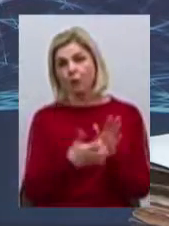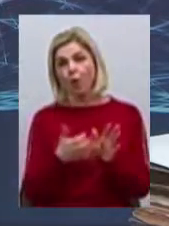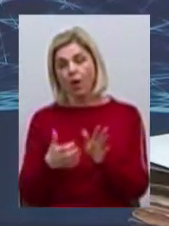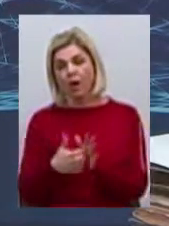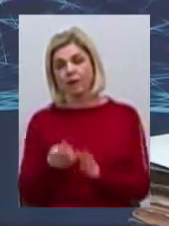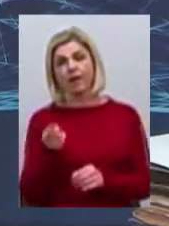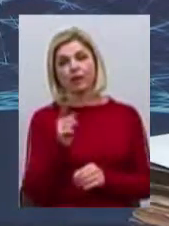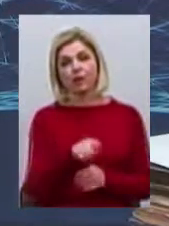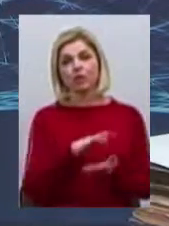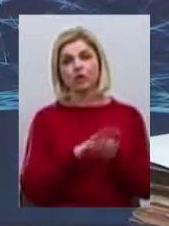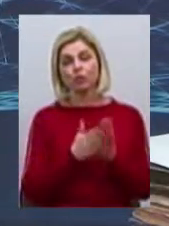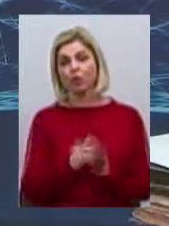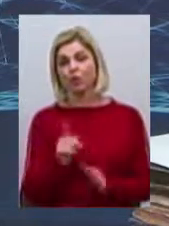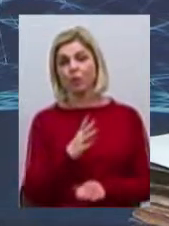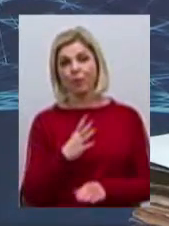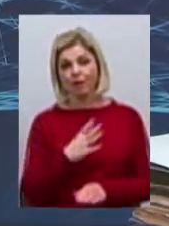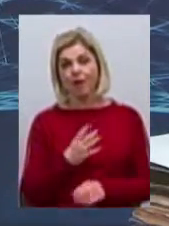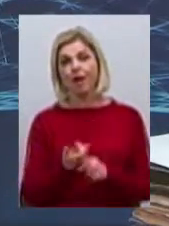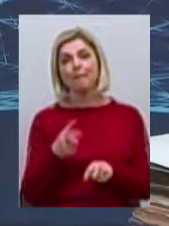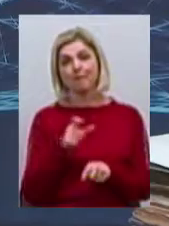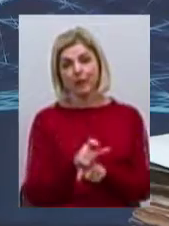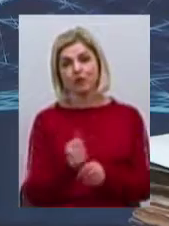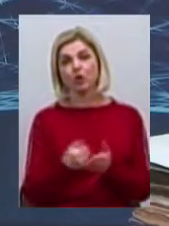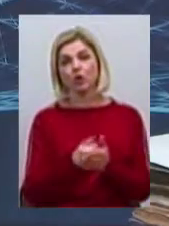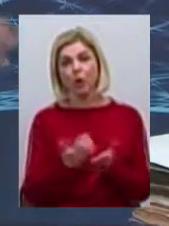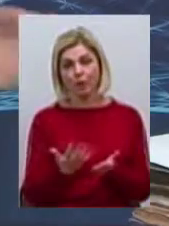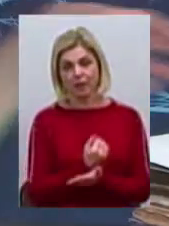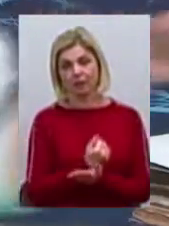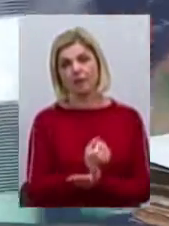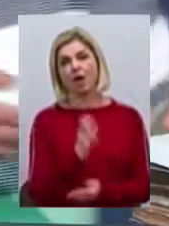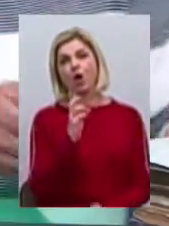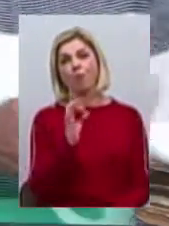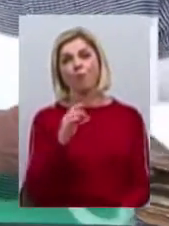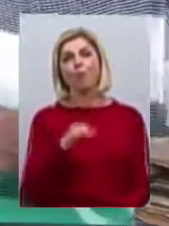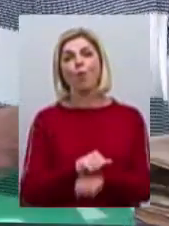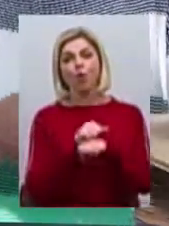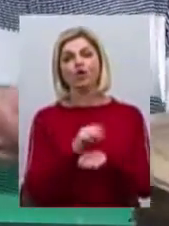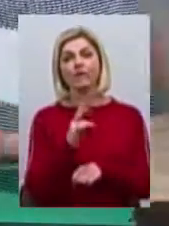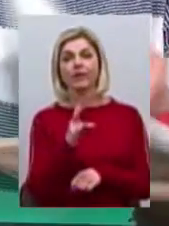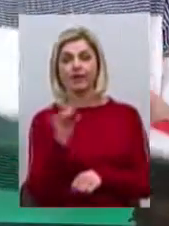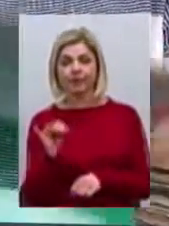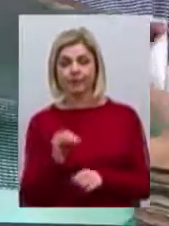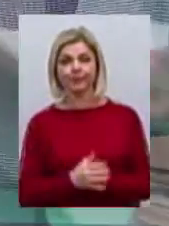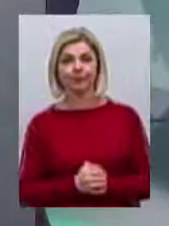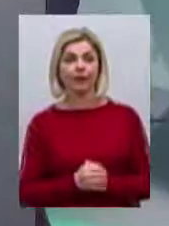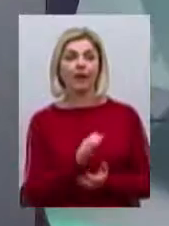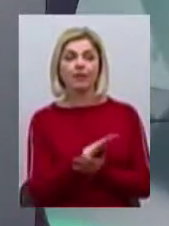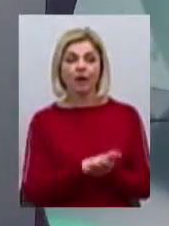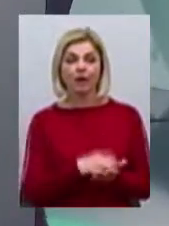ту ситуацію, яка була, на них більшість здобули більшовики. Далі ми говорили з вами